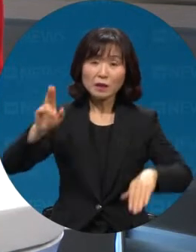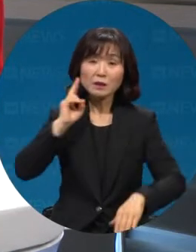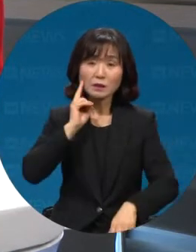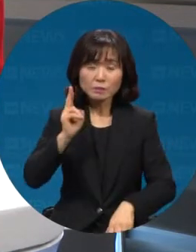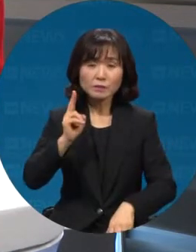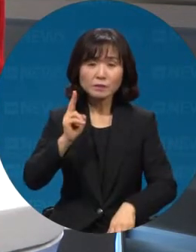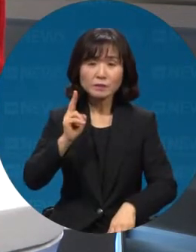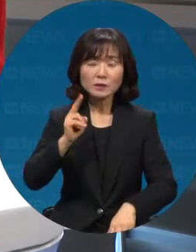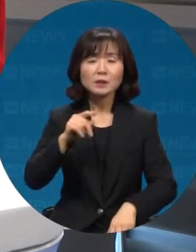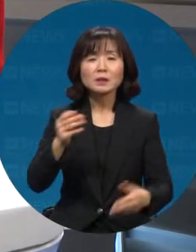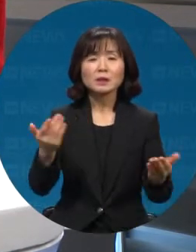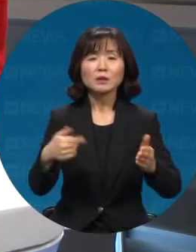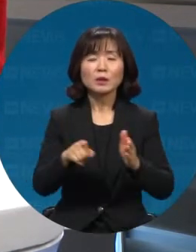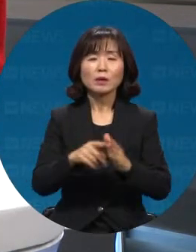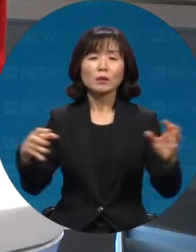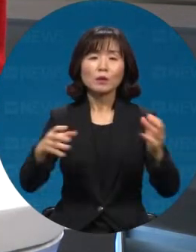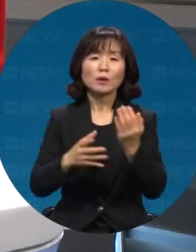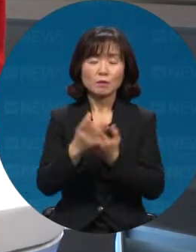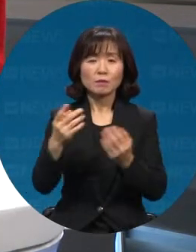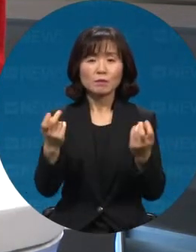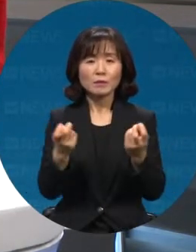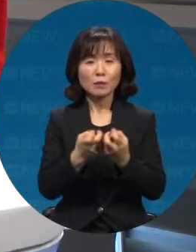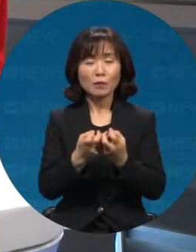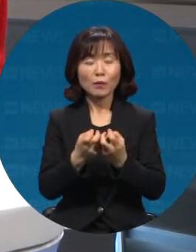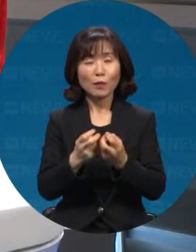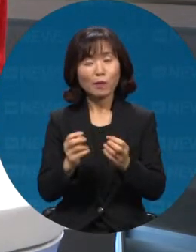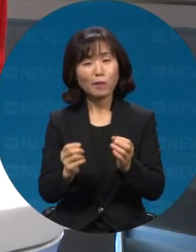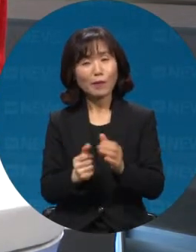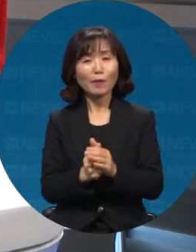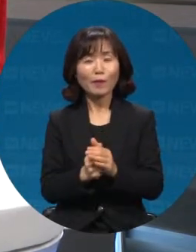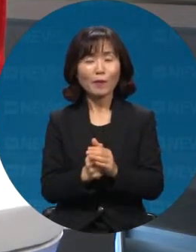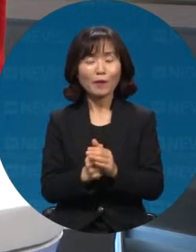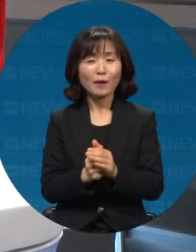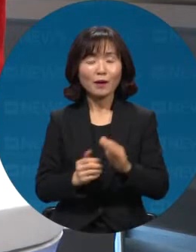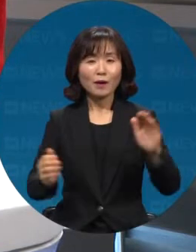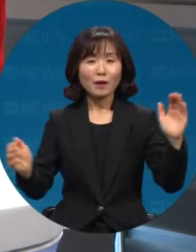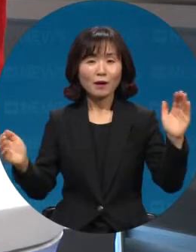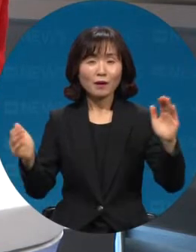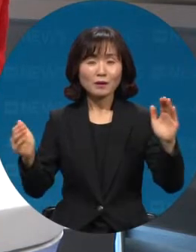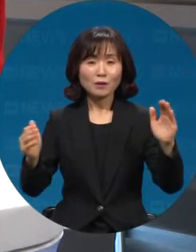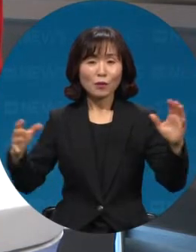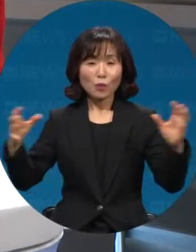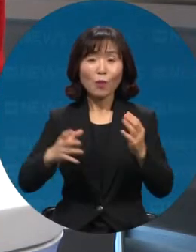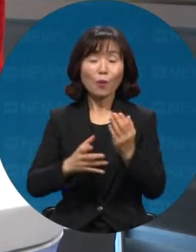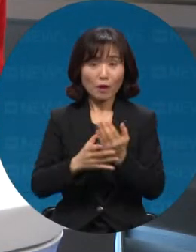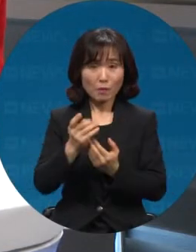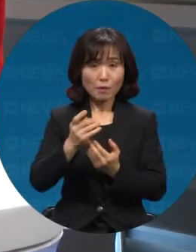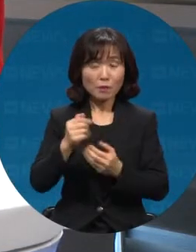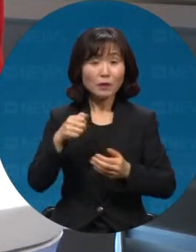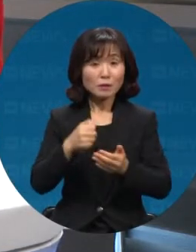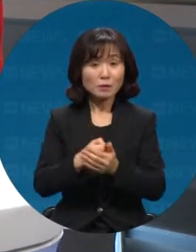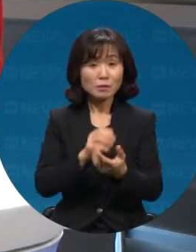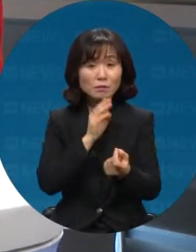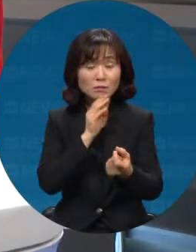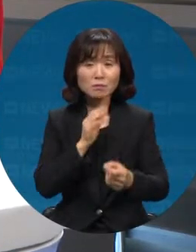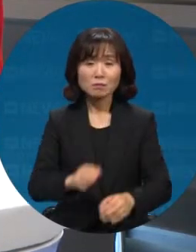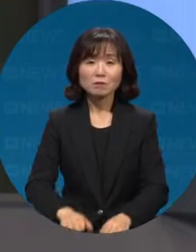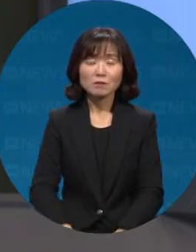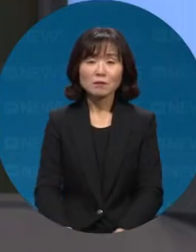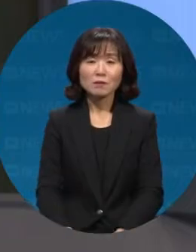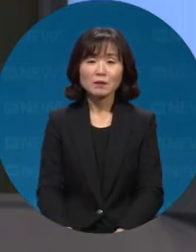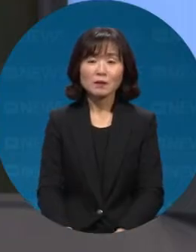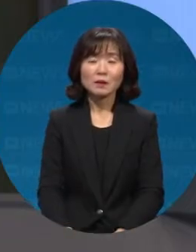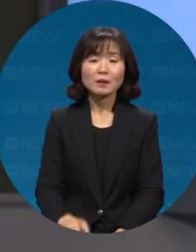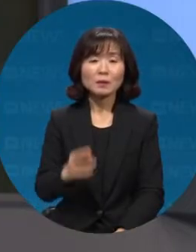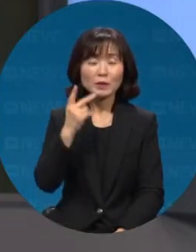이를 위한 통합 방안 으로 크기 적입니다 학생들을 대 겁 대고 통합하기로 결정했다 고 요 말씀이다 바로 미국